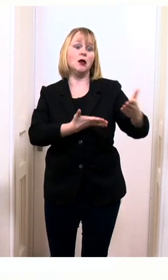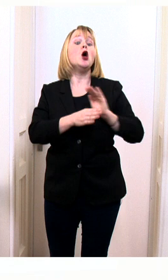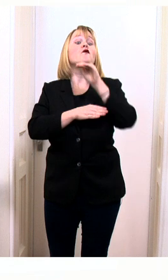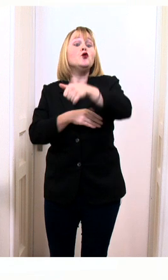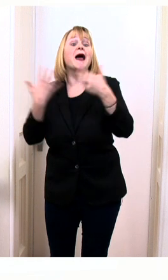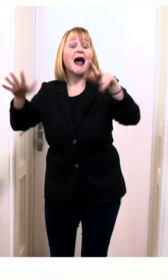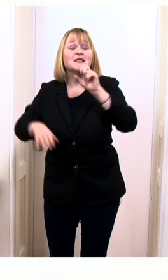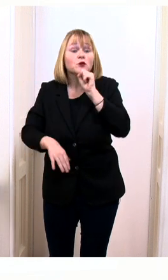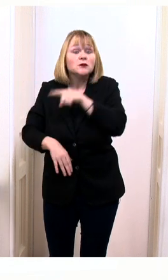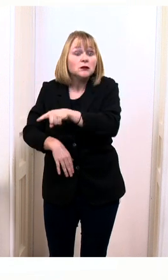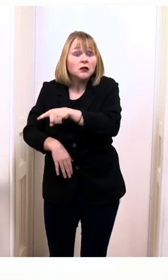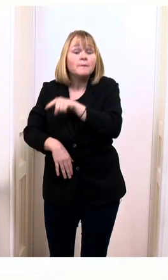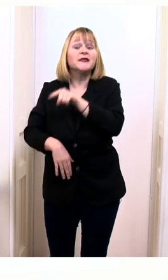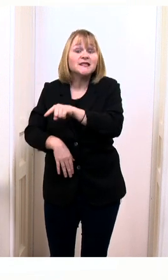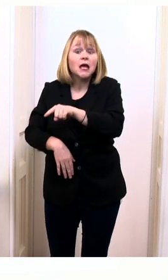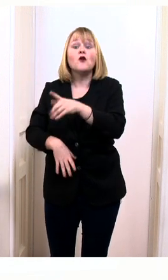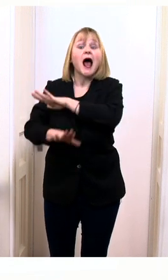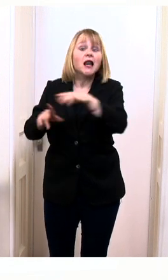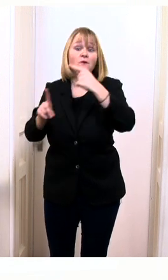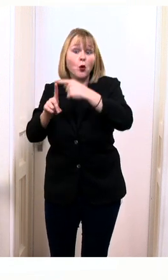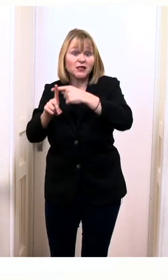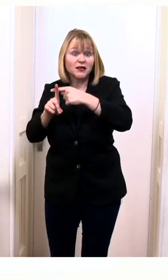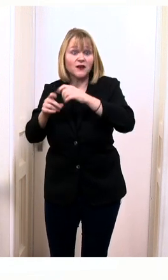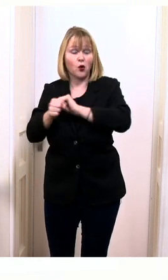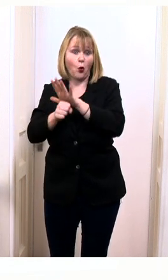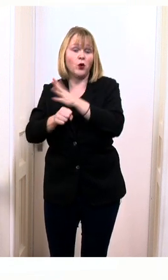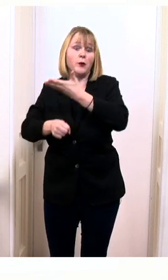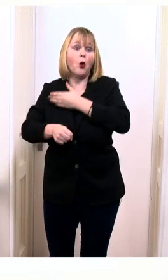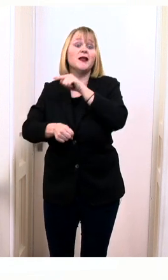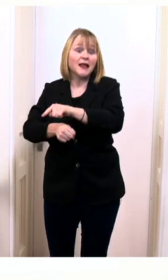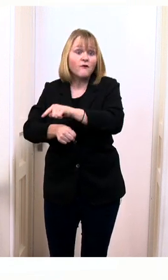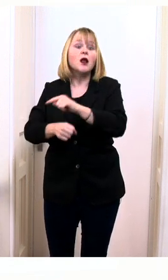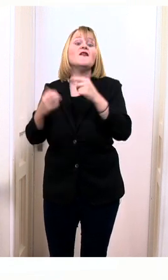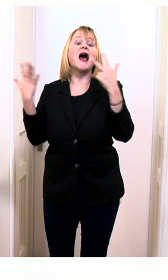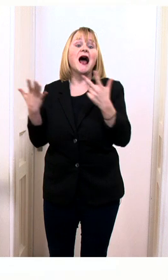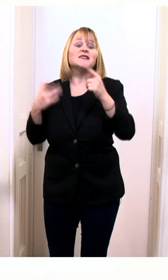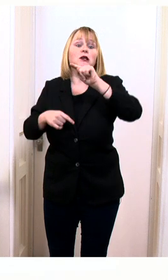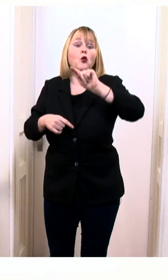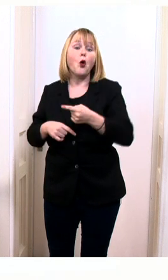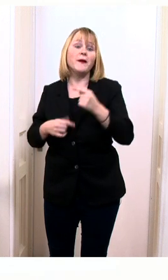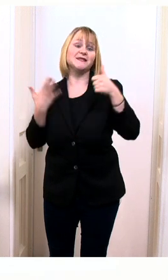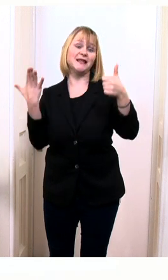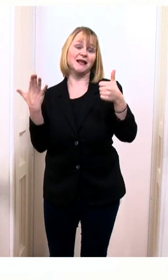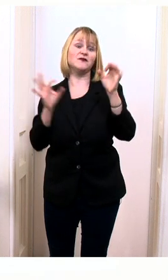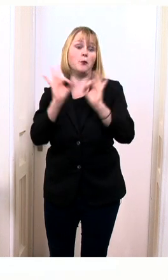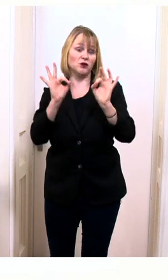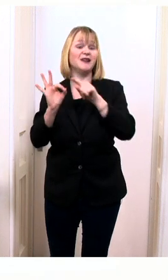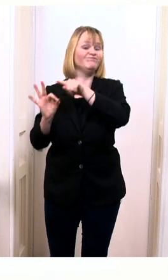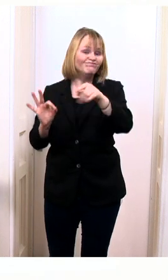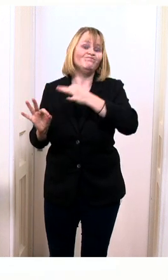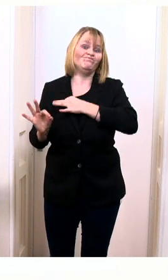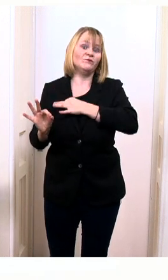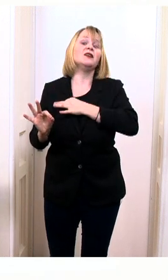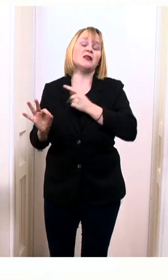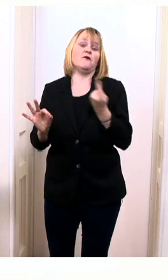von 18,6% der Personen, die versterben, wenn sie positiv getestet werden.